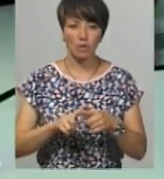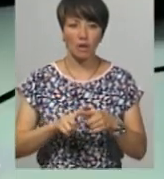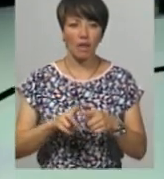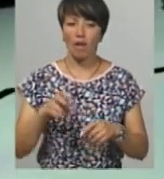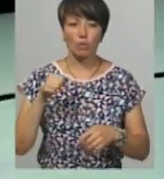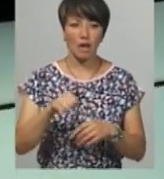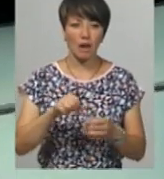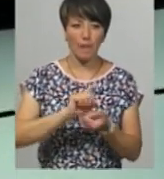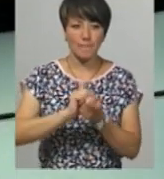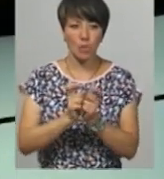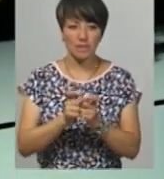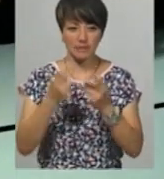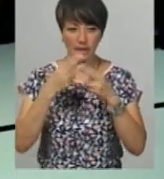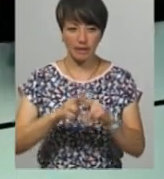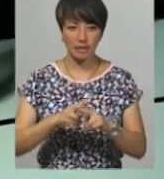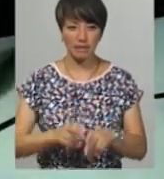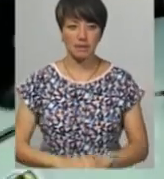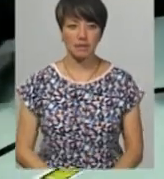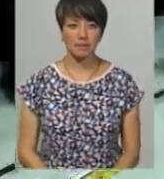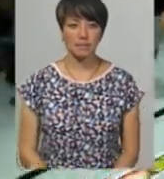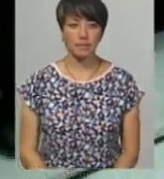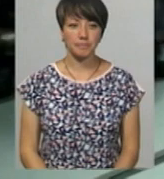не ударній, а борцівській техніці.